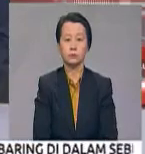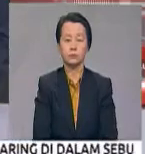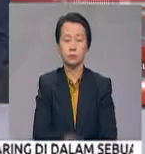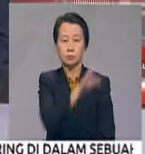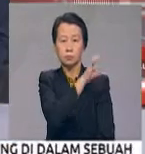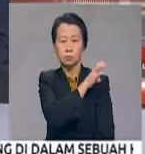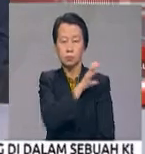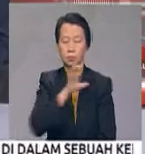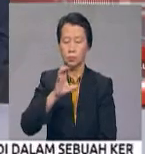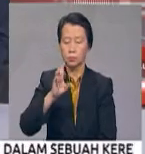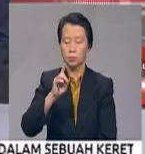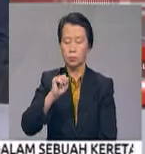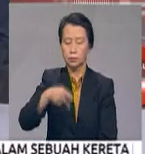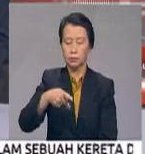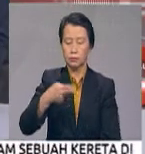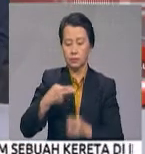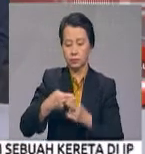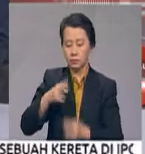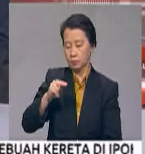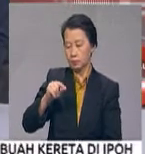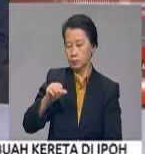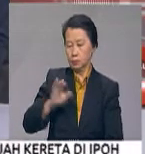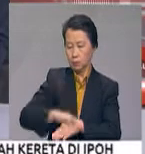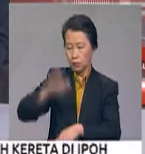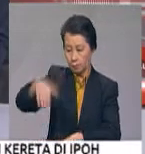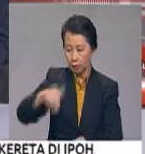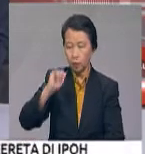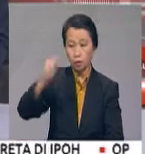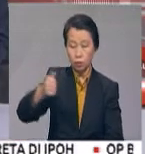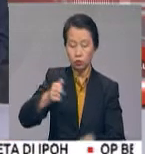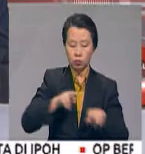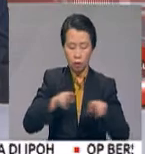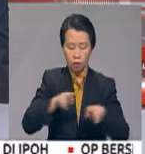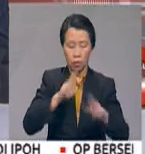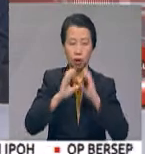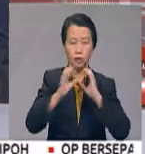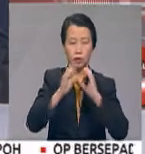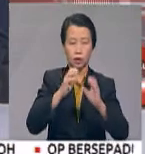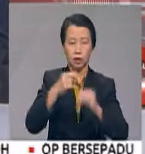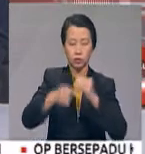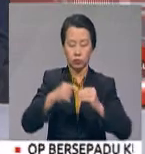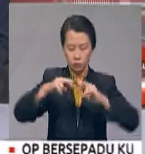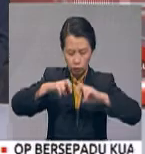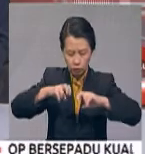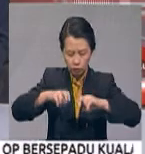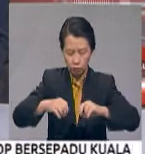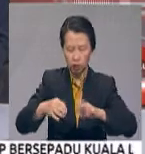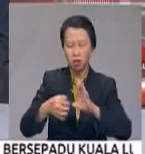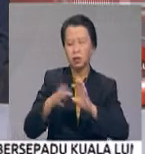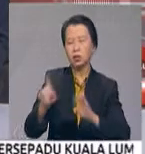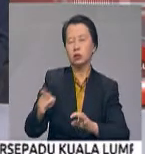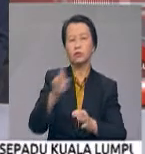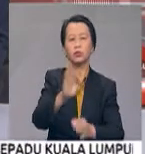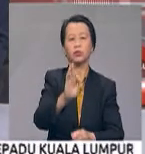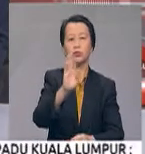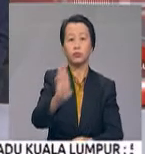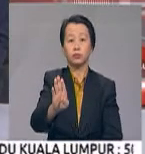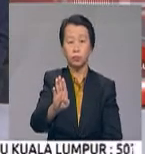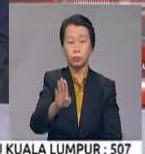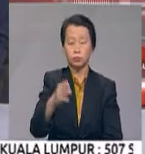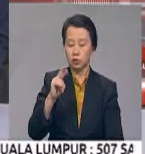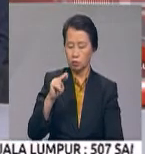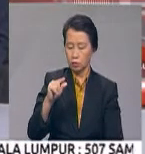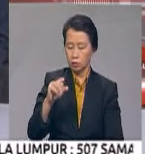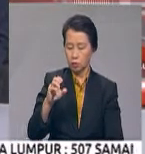pengerusi dap perak ng Koming akan dipanggil esok bagi dirakam percakapan berhubung siasatan terhadap pemilik akaun Facebook FB